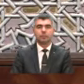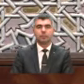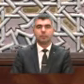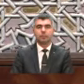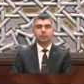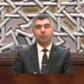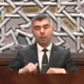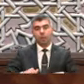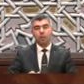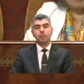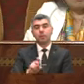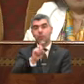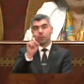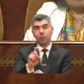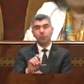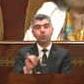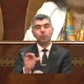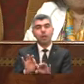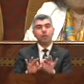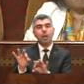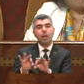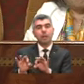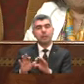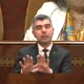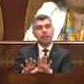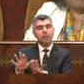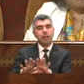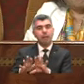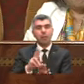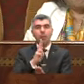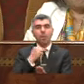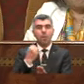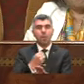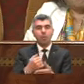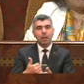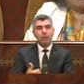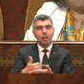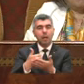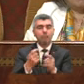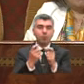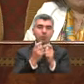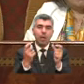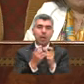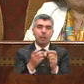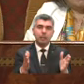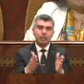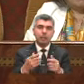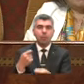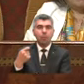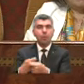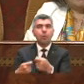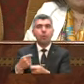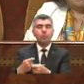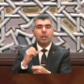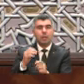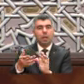سيد الوزيران، سائلكن عن الإجراءات والتدابير المتخذة من طرف الحكومة لأجل دعم المقاولة الصغرى والتجار الصغار في مجال الاقتصاد